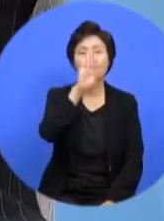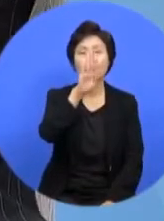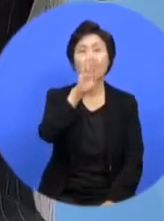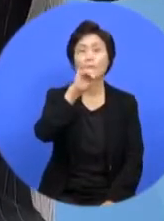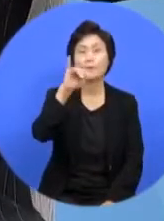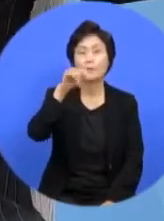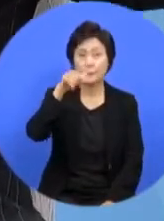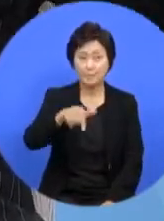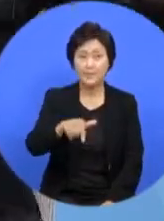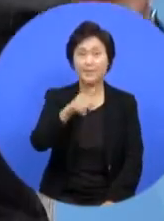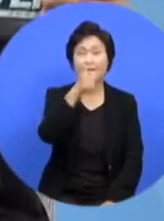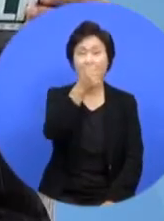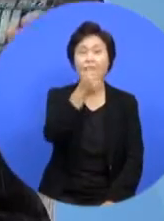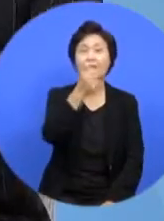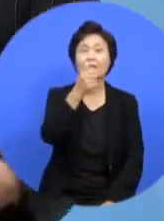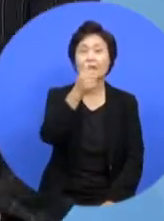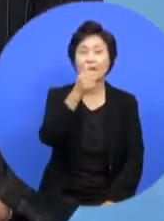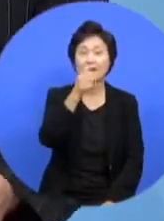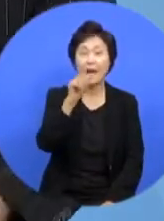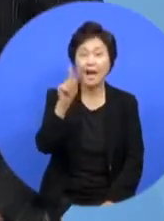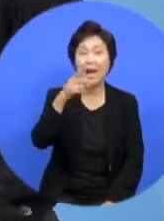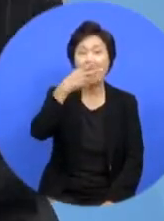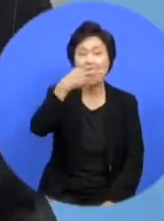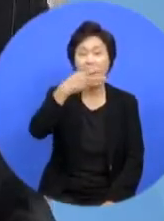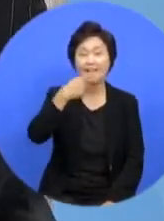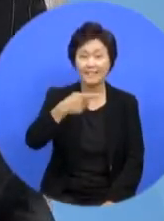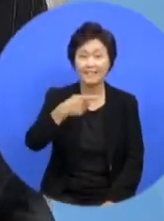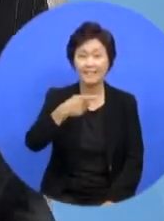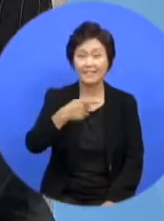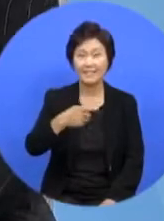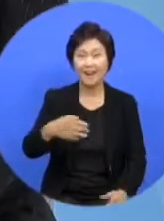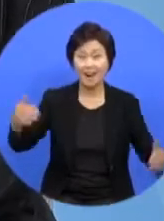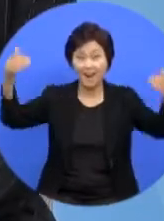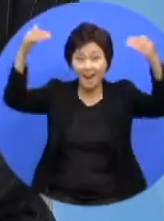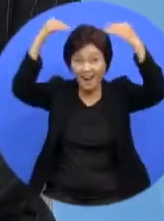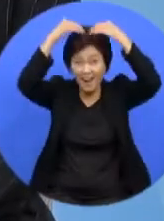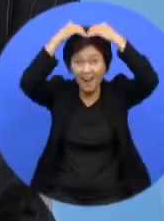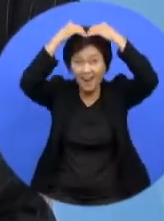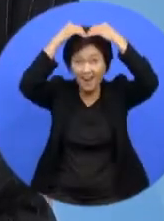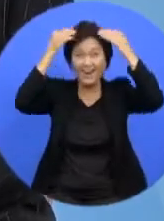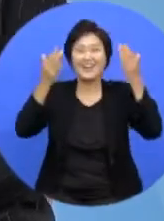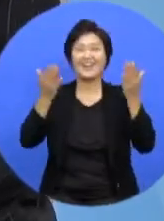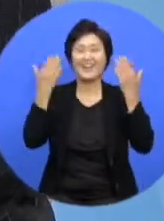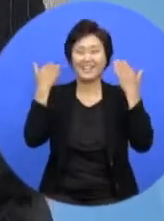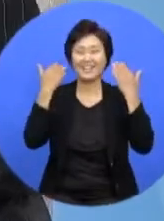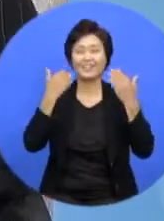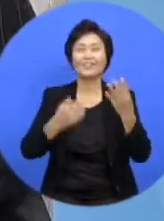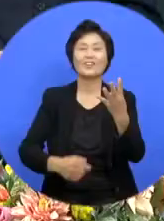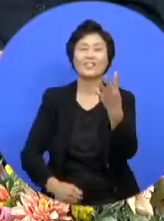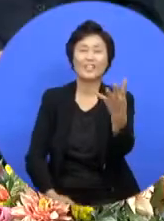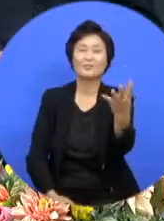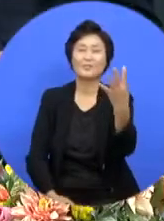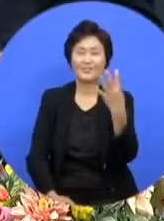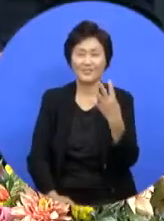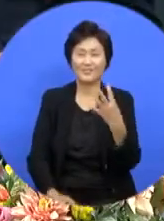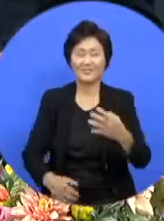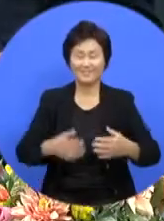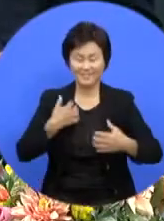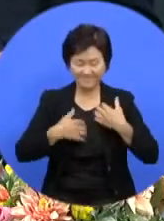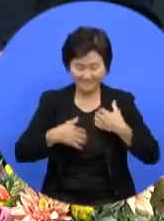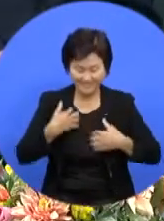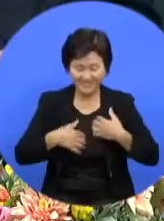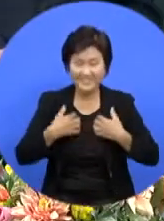하실 거예요? 이게. 네, Big Heart. Big Heart 크리스찬 스쿨 여러분을 모셨습니다. 네 분 나오셨네요. 안녕하세요. 반갑습니다. 어서 오세요.